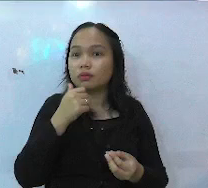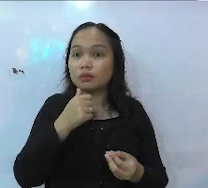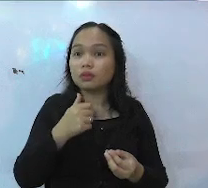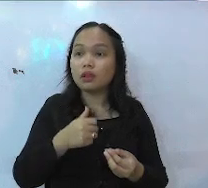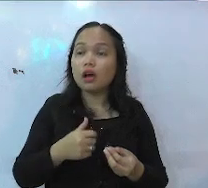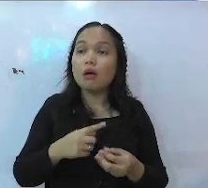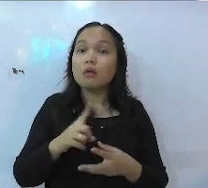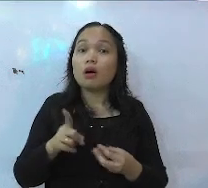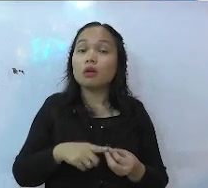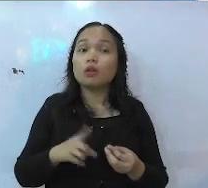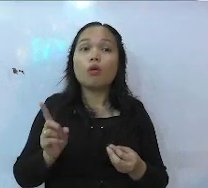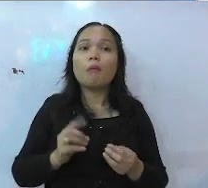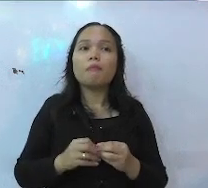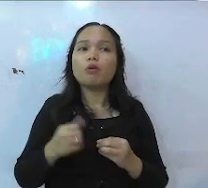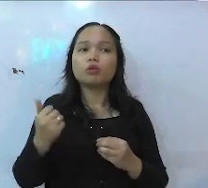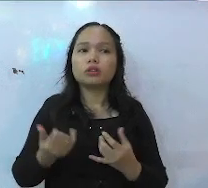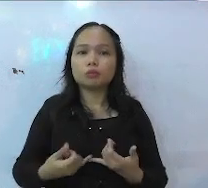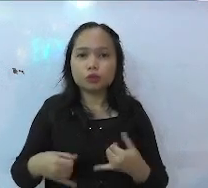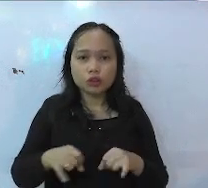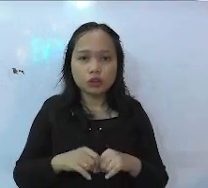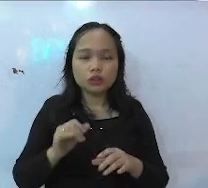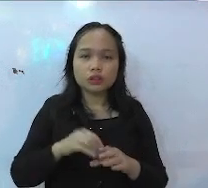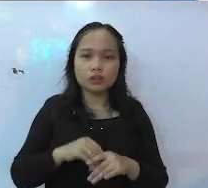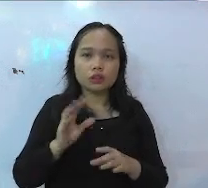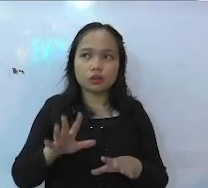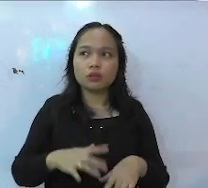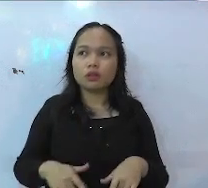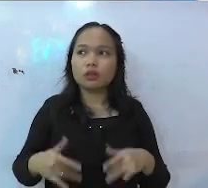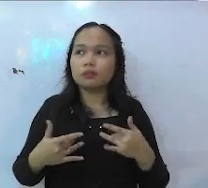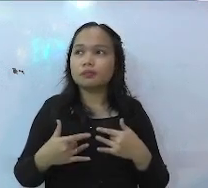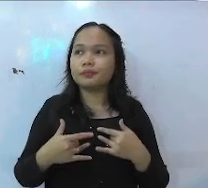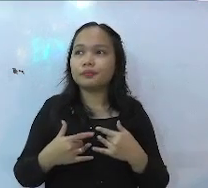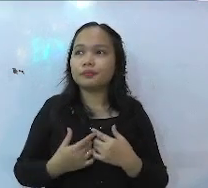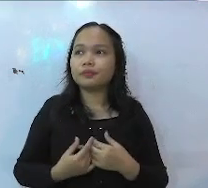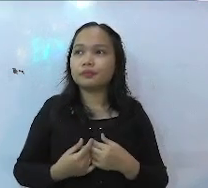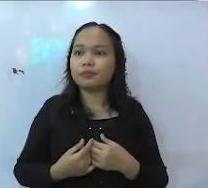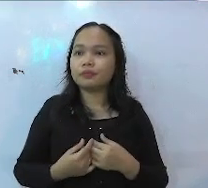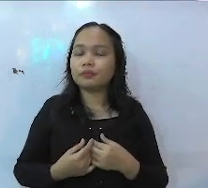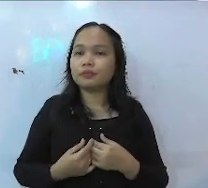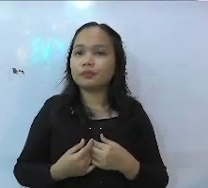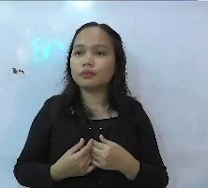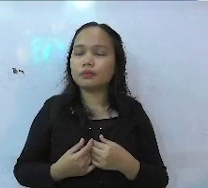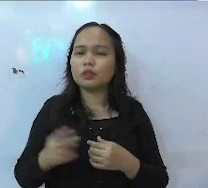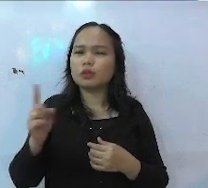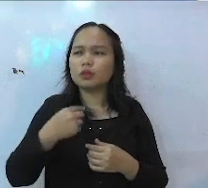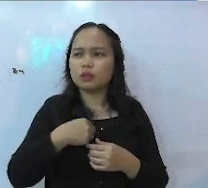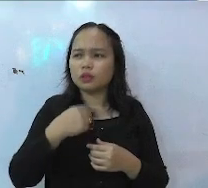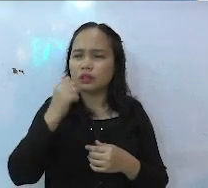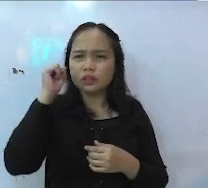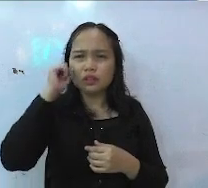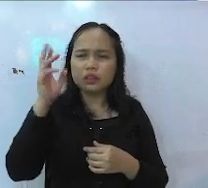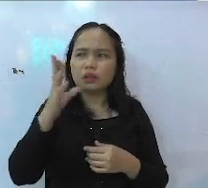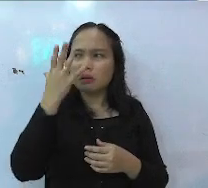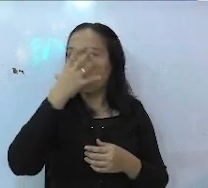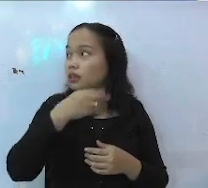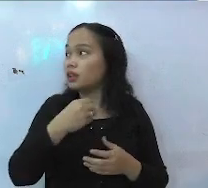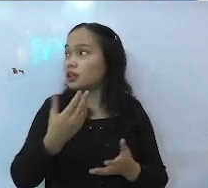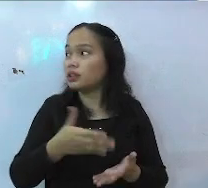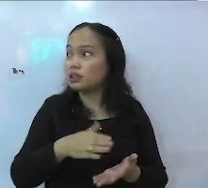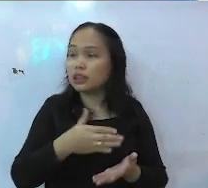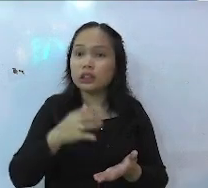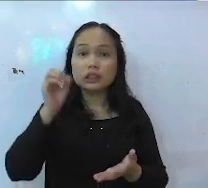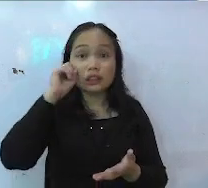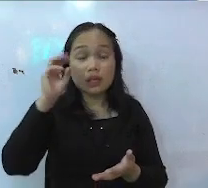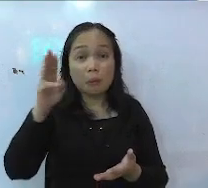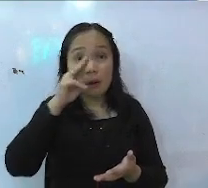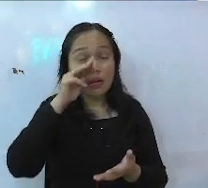pinakaimportante sa buhay mo y yung pinakaimportante sir Dominic Baka may gusto k i-share diyan ah Gusto ko sir Ang ganda ng mga shinare po ni sir maki